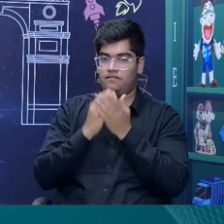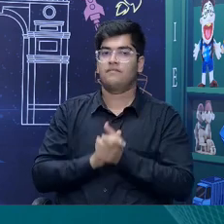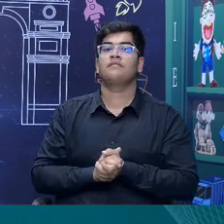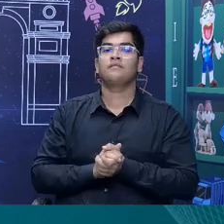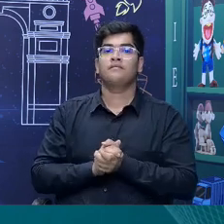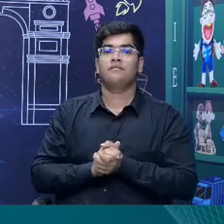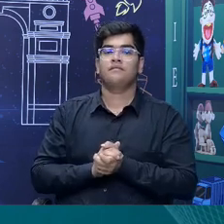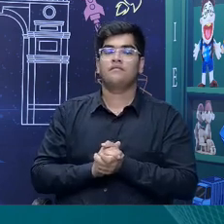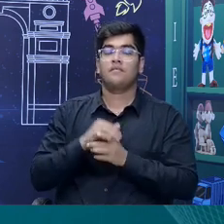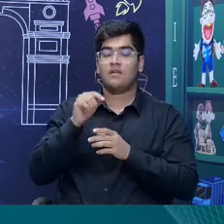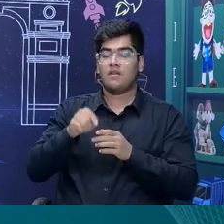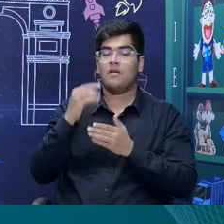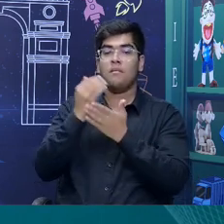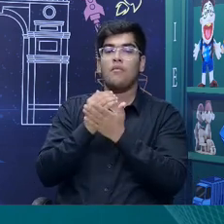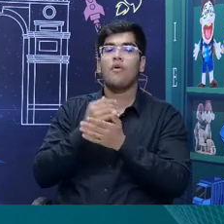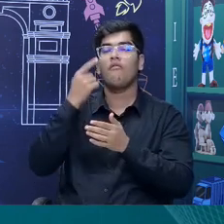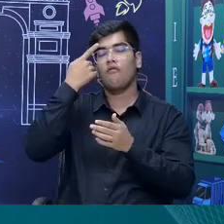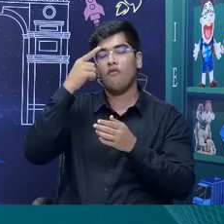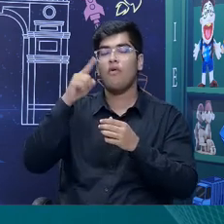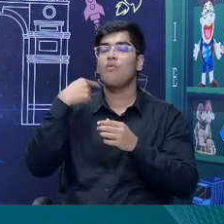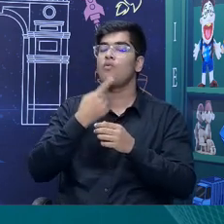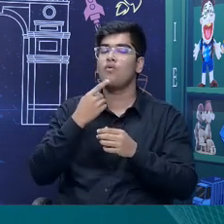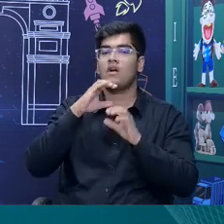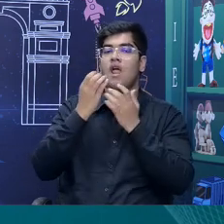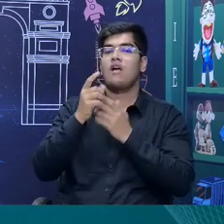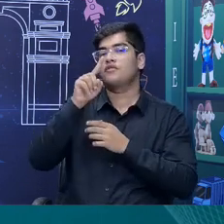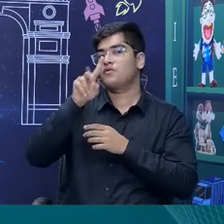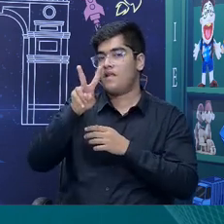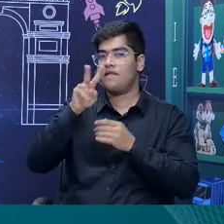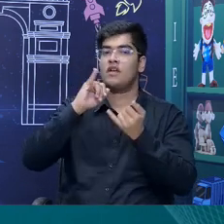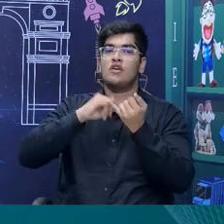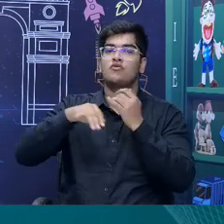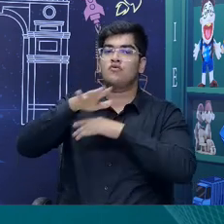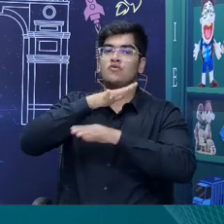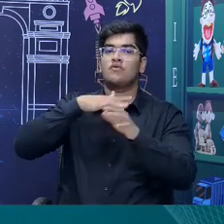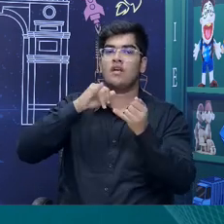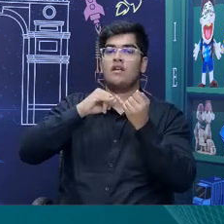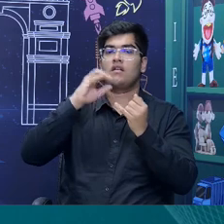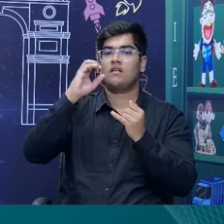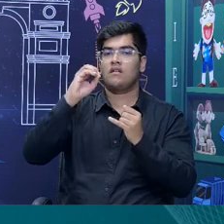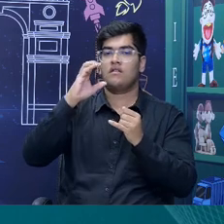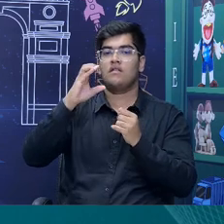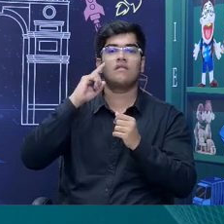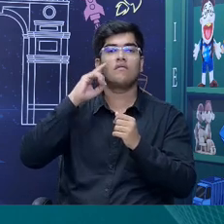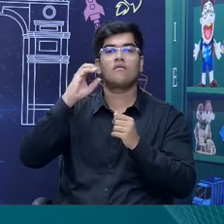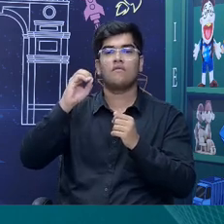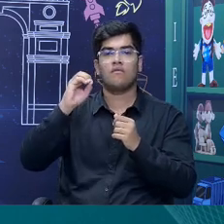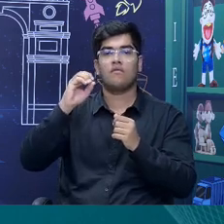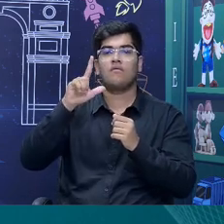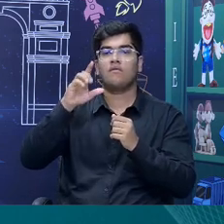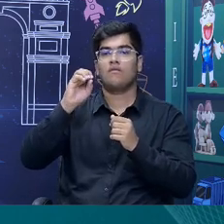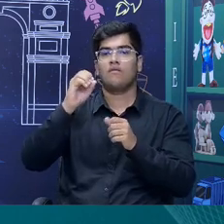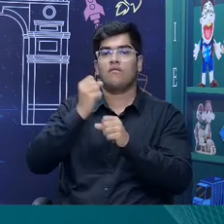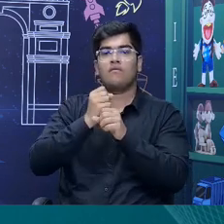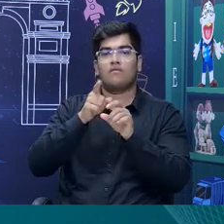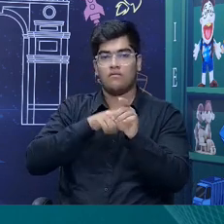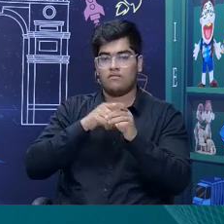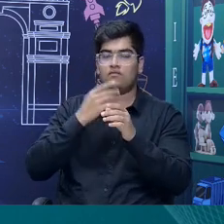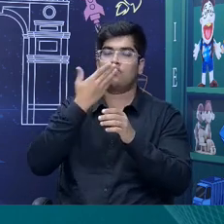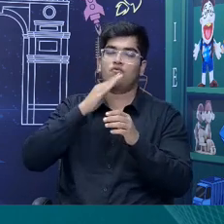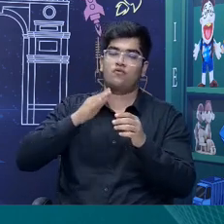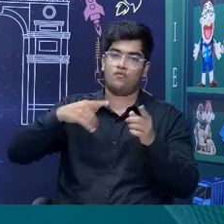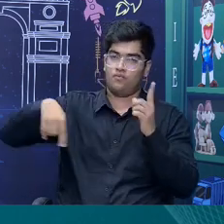सत्र हम लेकर आए हैं 12th स्टैंडर्ड सोशल एजुकेशन स्टूडेंट के लिए और हमारा टॉपिक है डी डेमोग्राफिक स्ट्रक्चर ऑफ डी